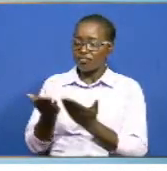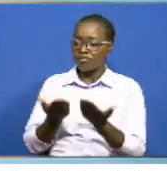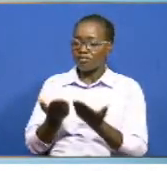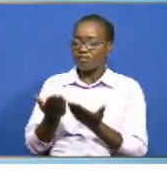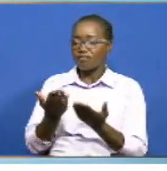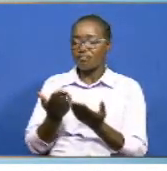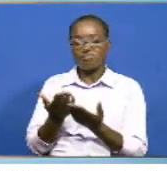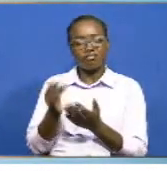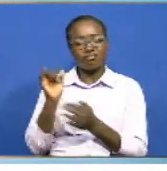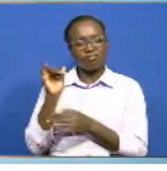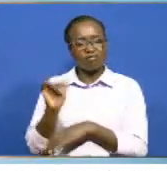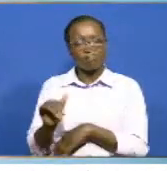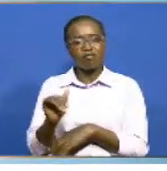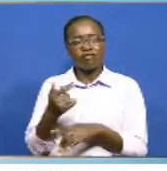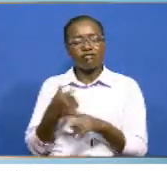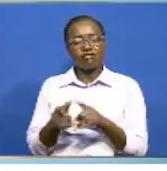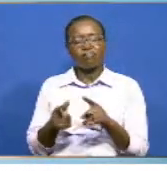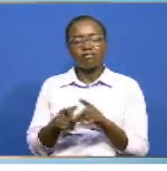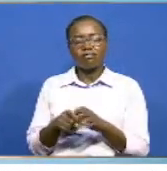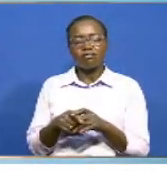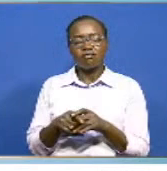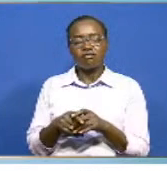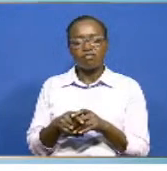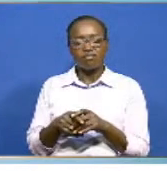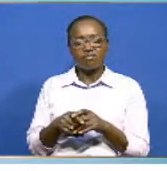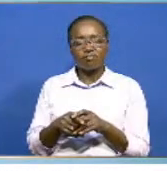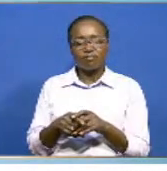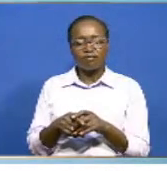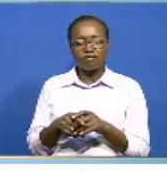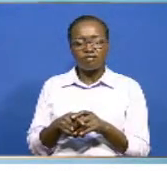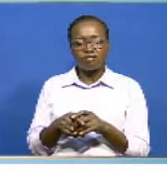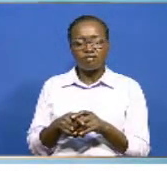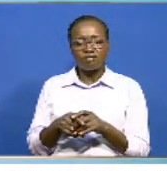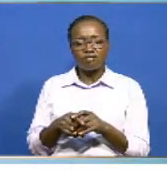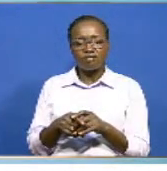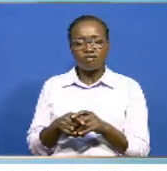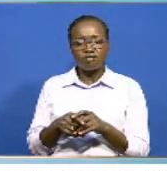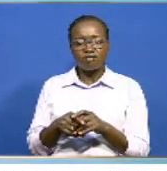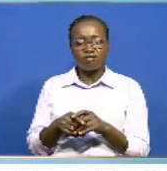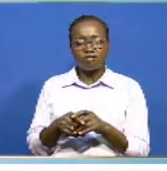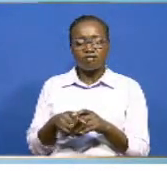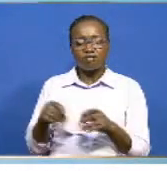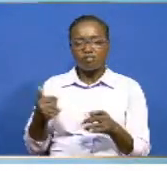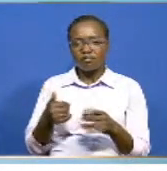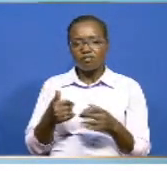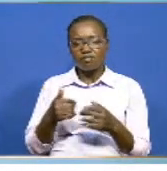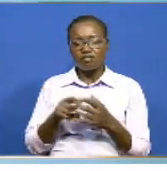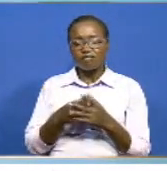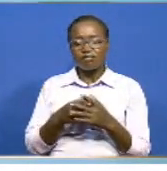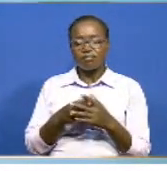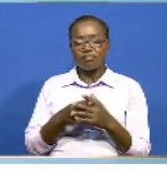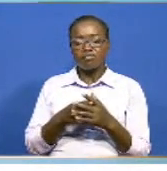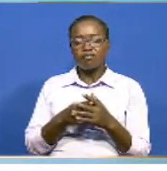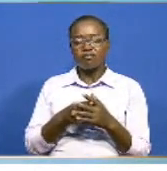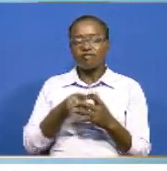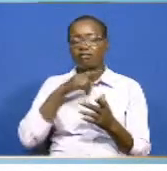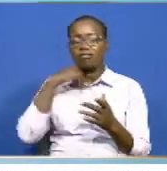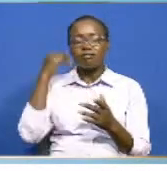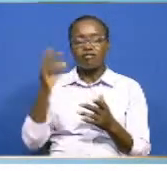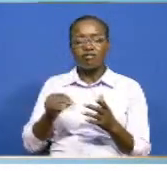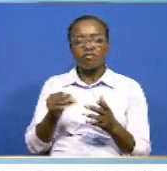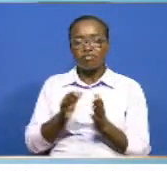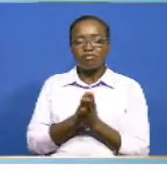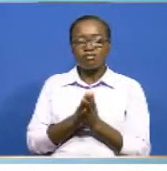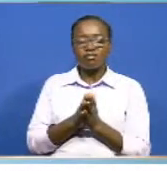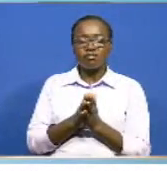Unapata kwamba kuna vitu watu walianza mambo ya kufanya hata ucheshi katika mitandao na kufanya